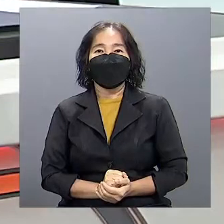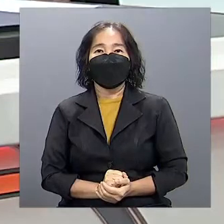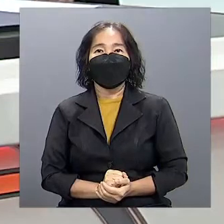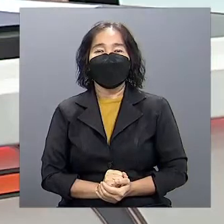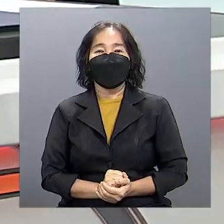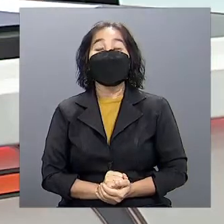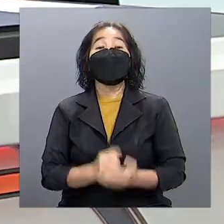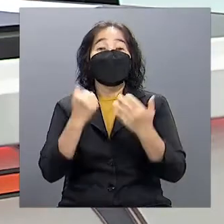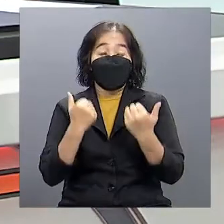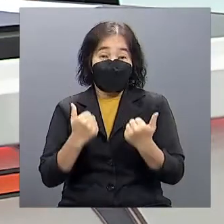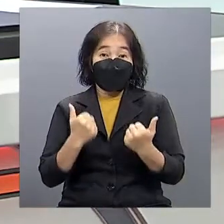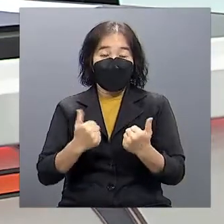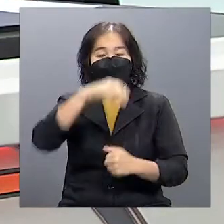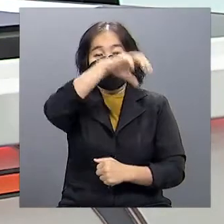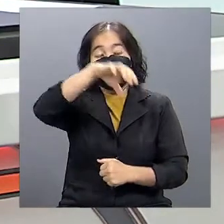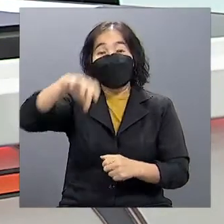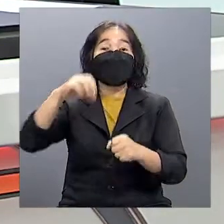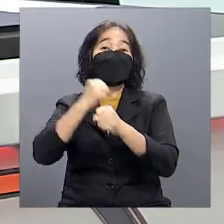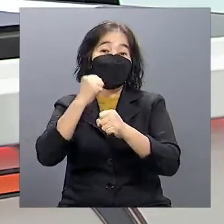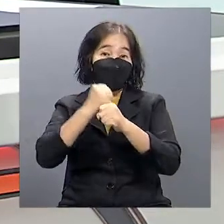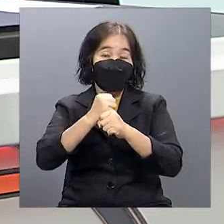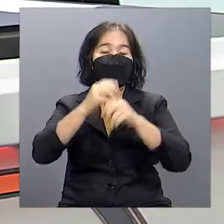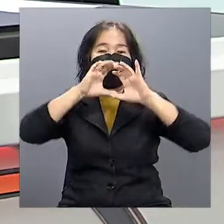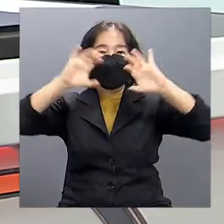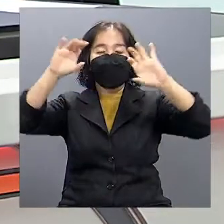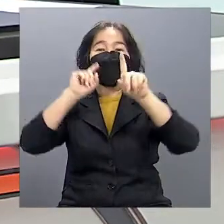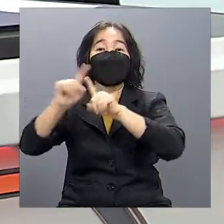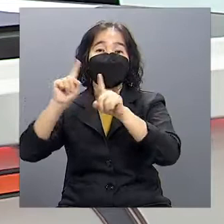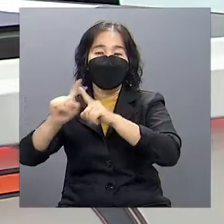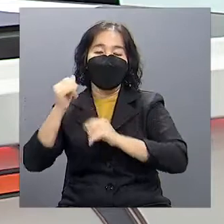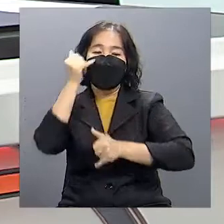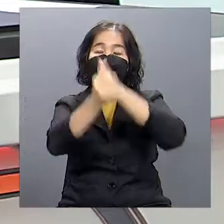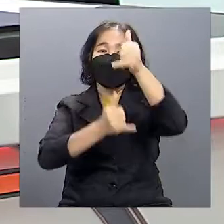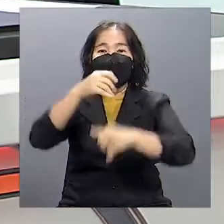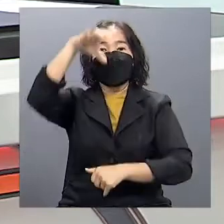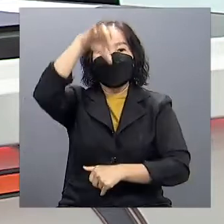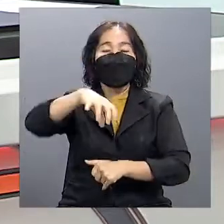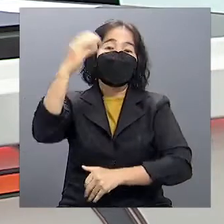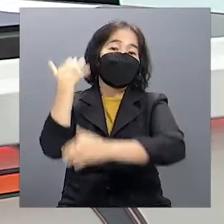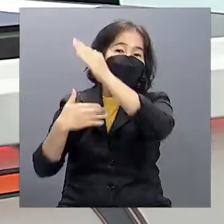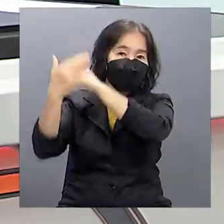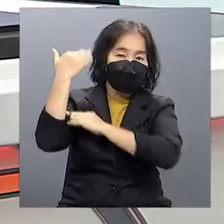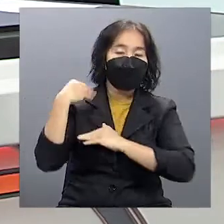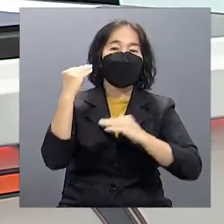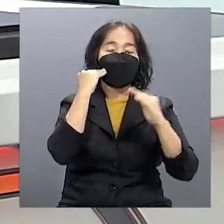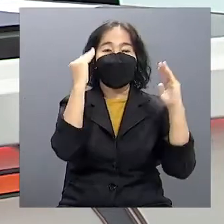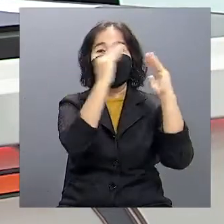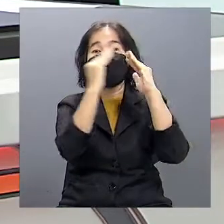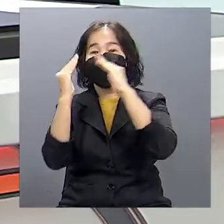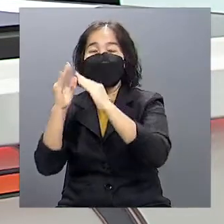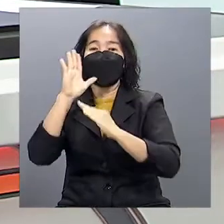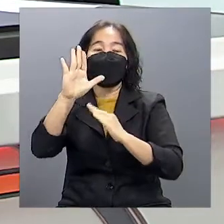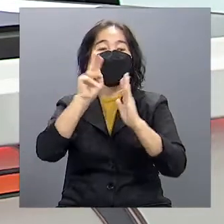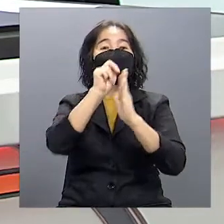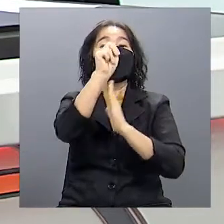งานที่เกี่ยวข้องลงพื้นที่สำรวจโบราณสถานรวมทั้งอาคารบ้านเรือนต่างๆในจังหวัดน่านนะคะหลังจากที่มี